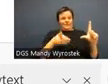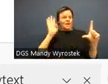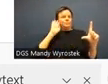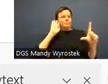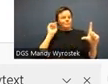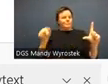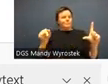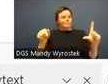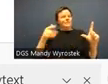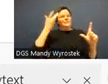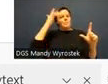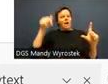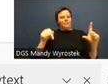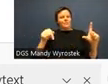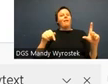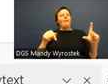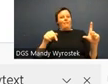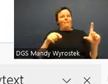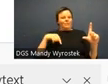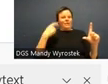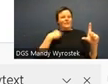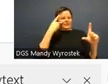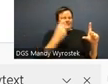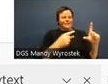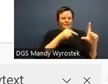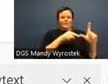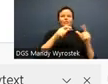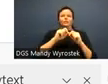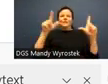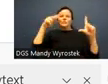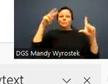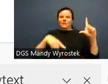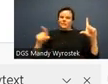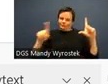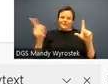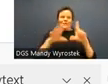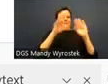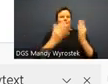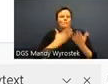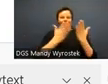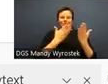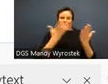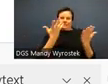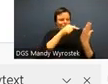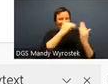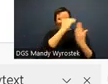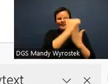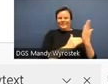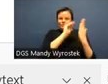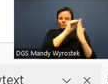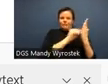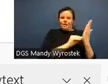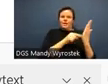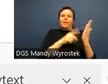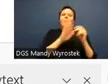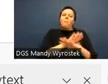alles vorliest, was hier in der Liste steht, aber halt ohne Struktur. Aber das ist schon mal ganz gut. Früher war das nicht möglich. Das heißt,